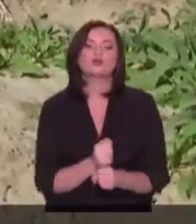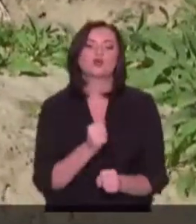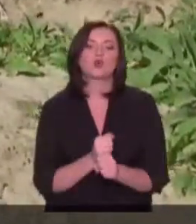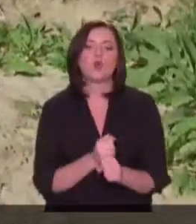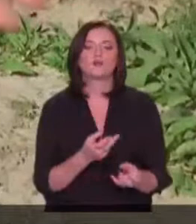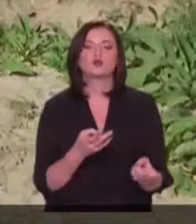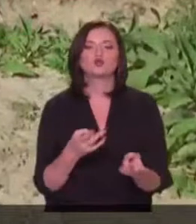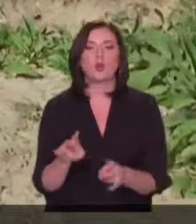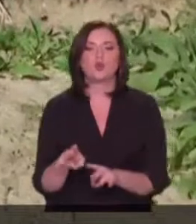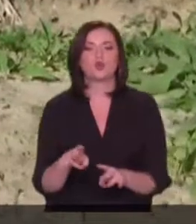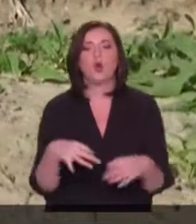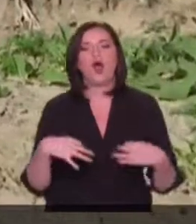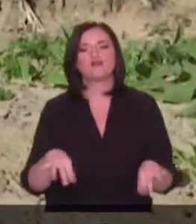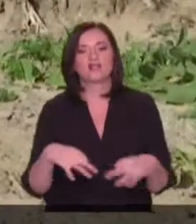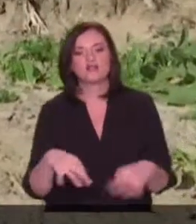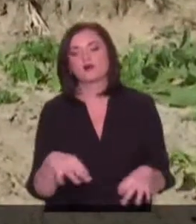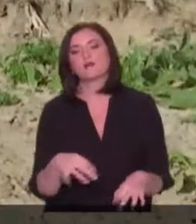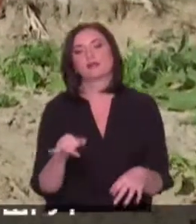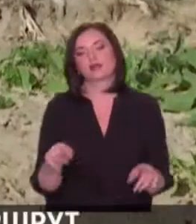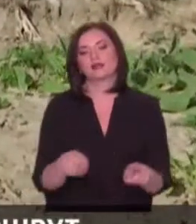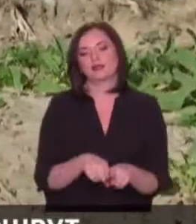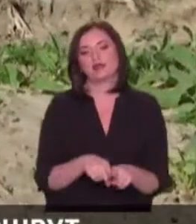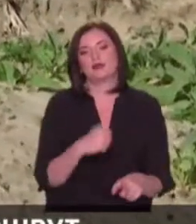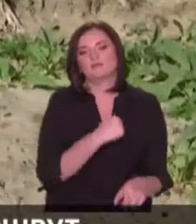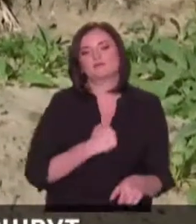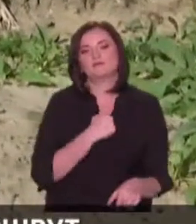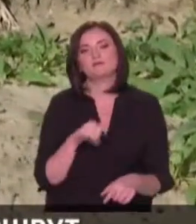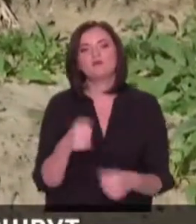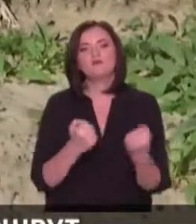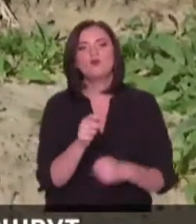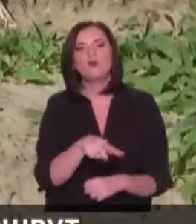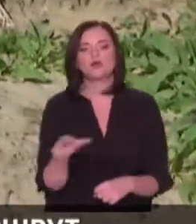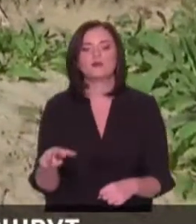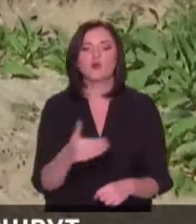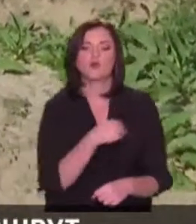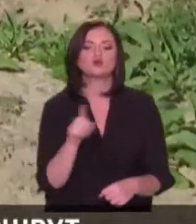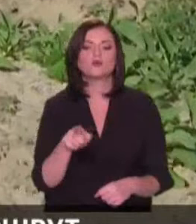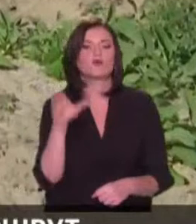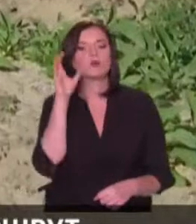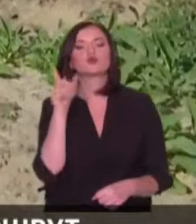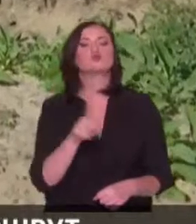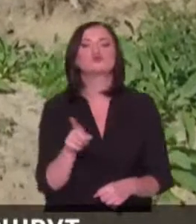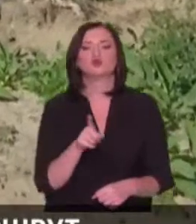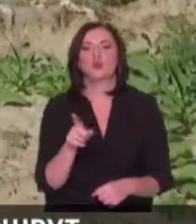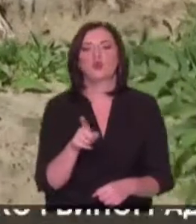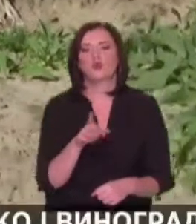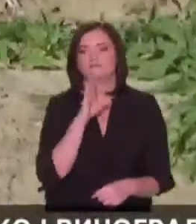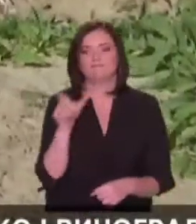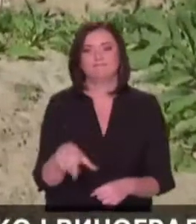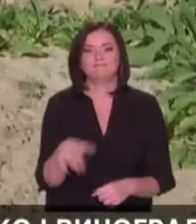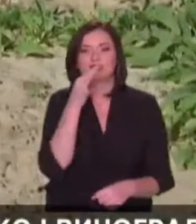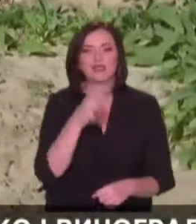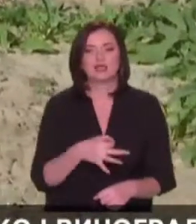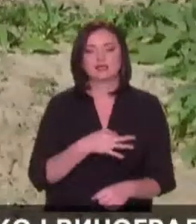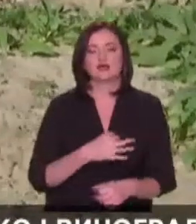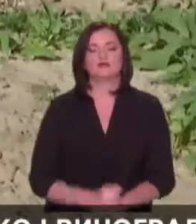шкоду автівкам і таке викликають обурення у водіїв. Хочу, щоб ви послухали, що вона мені сказала. Прошу, пряму